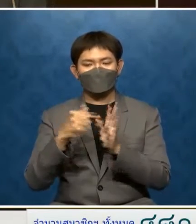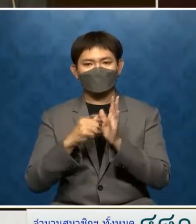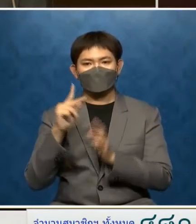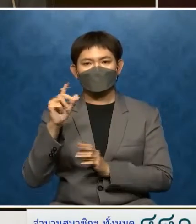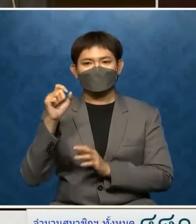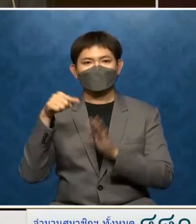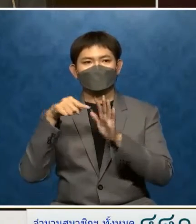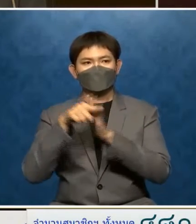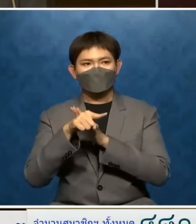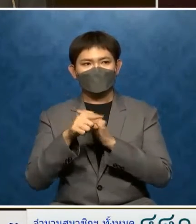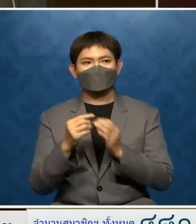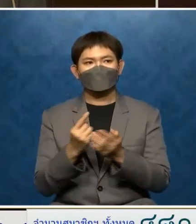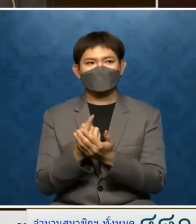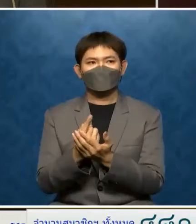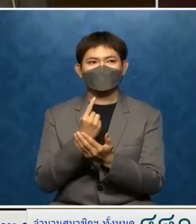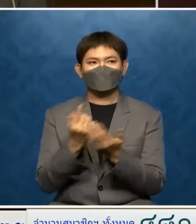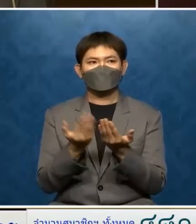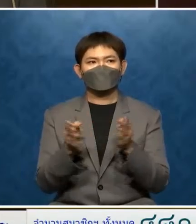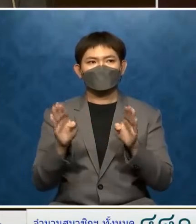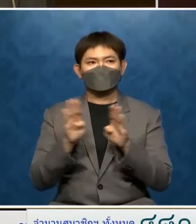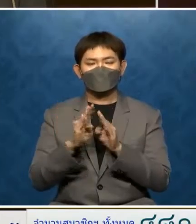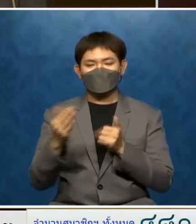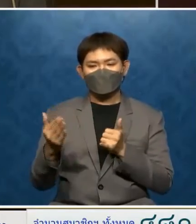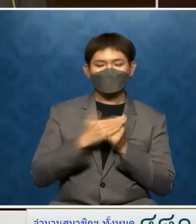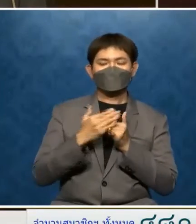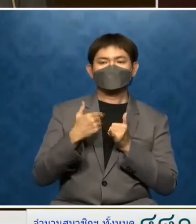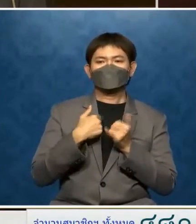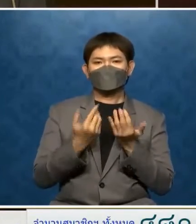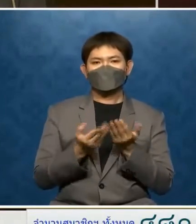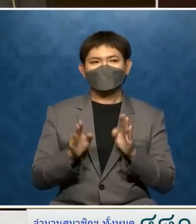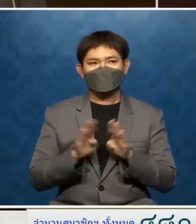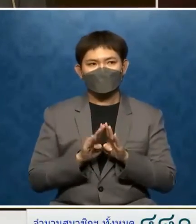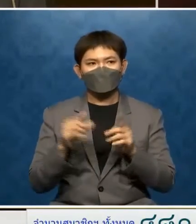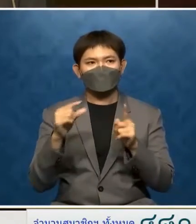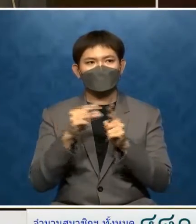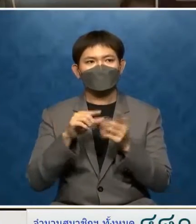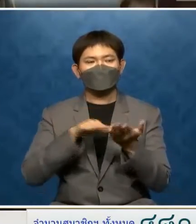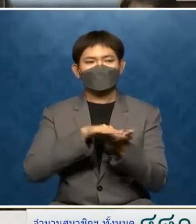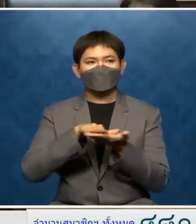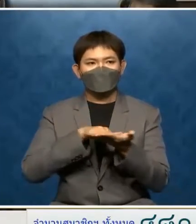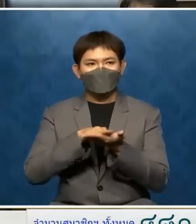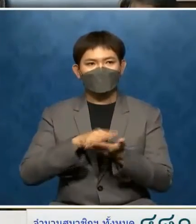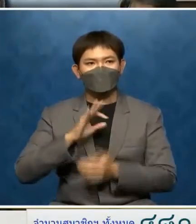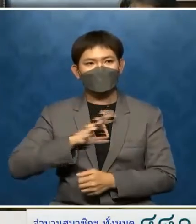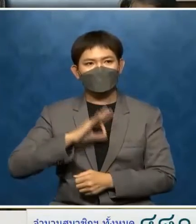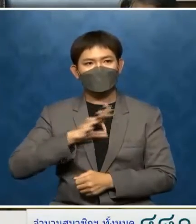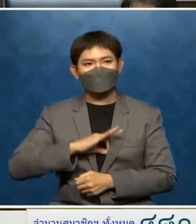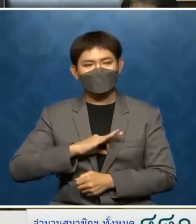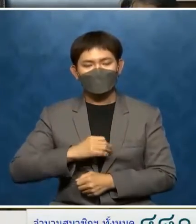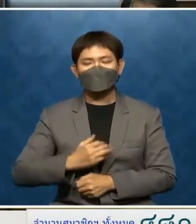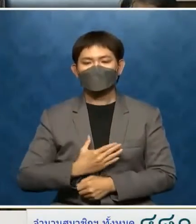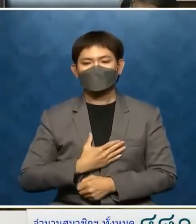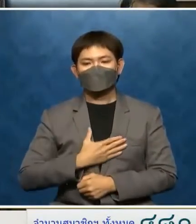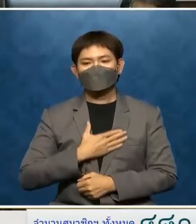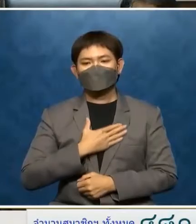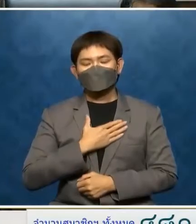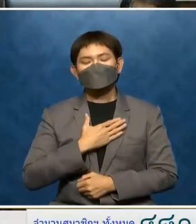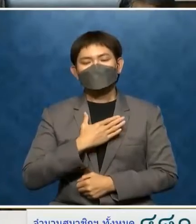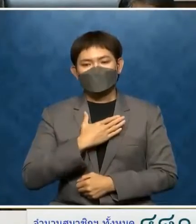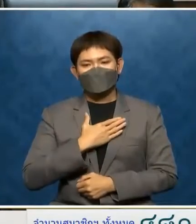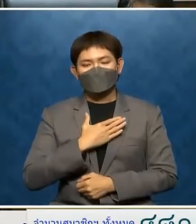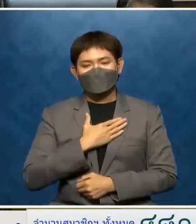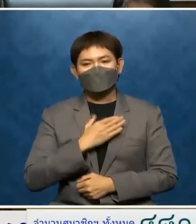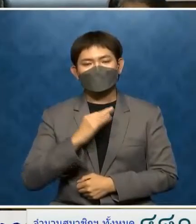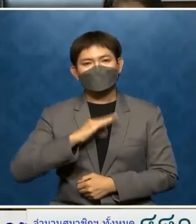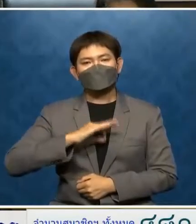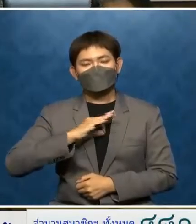ครอบครัวที่กระทำกับครอบครัดิฉันคำขอโทษวันนั้นมีคณค่าทางจตใจกับครอบครัของดิฉันเป็อย่าง